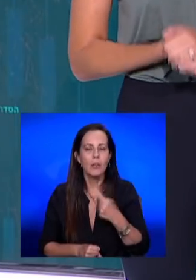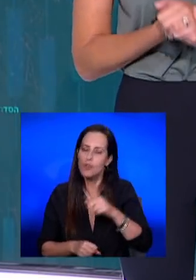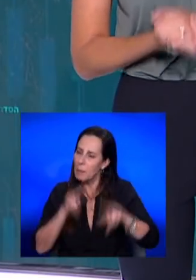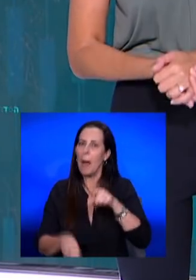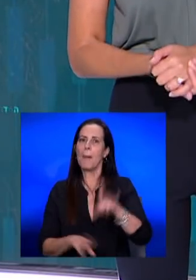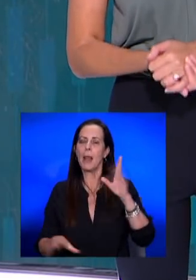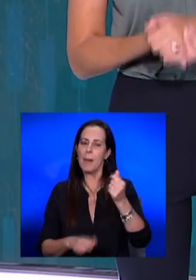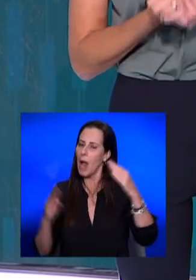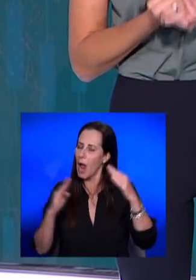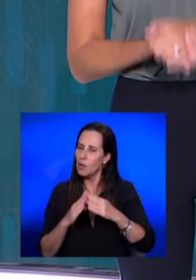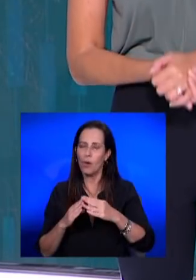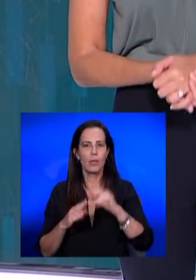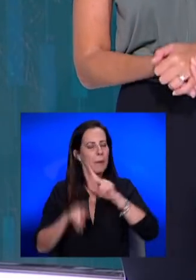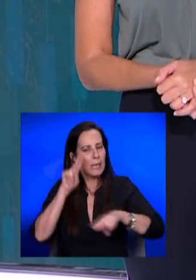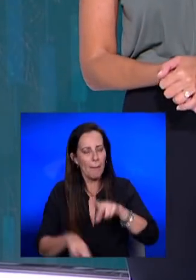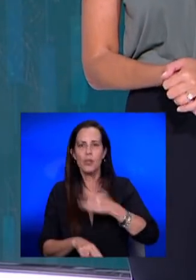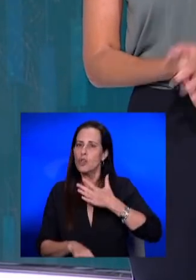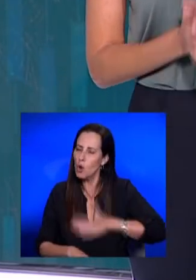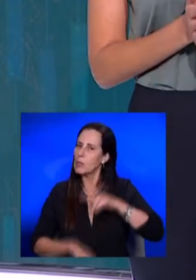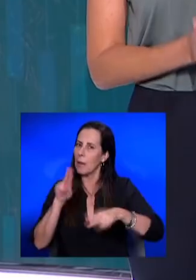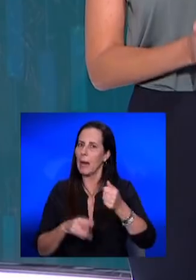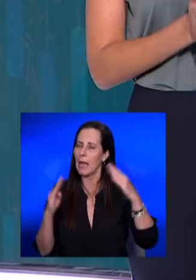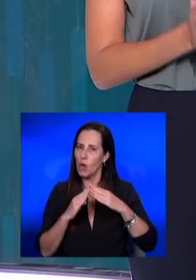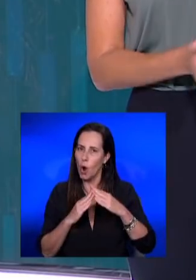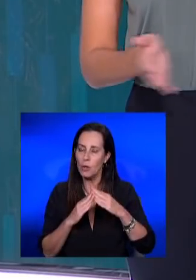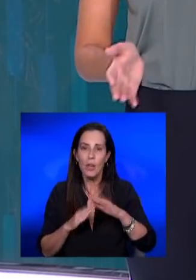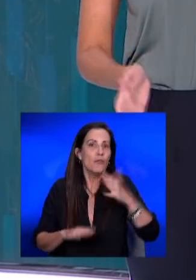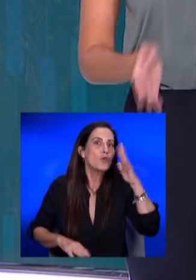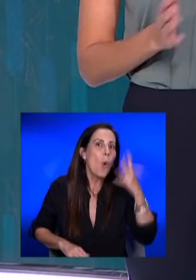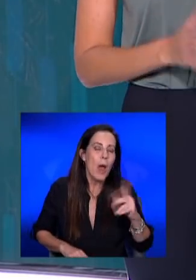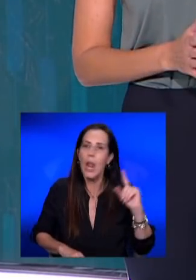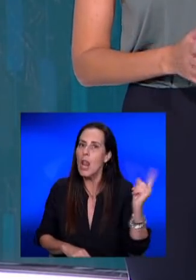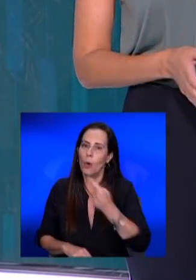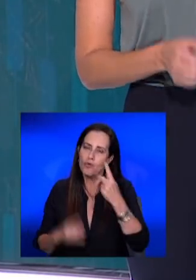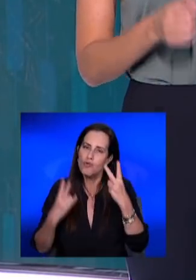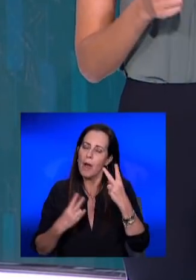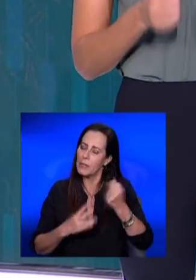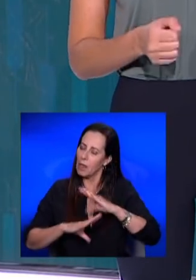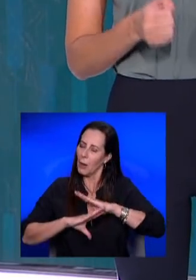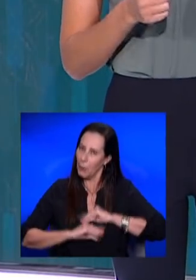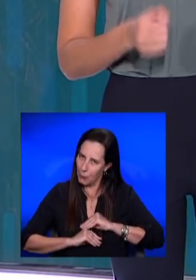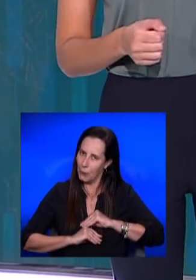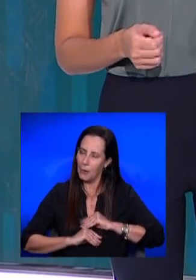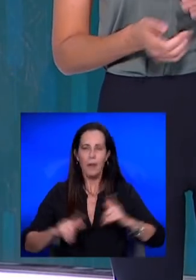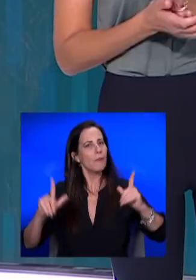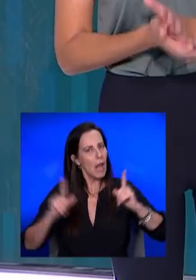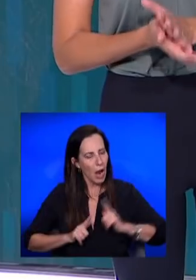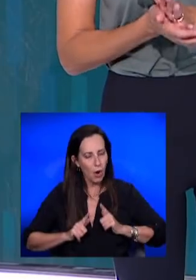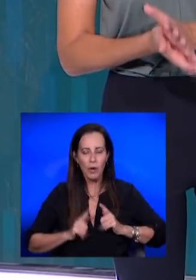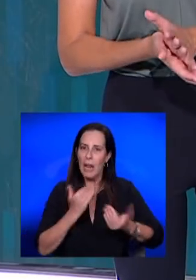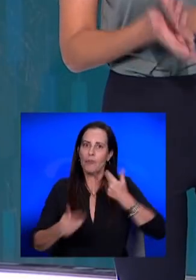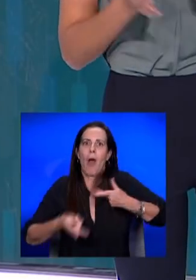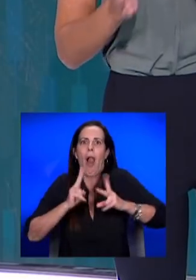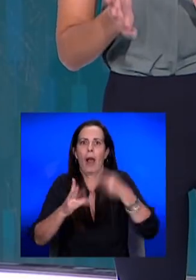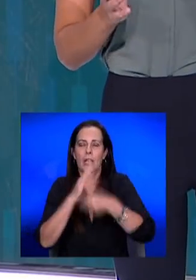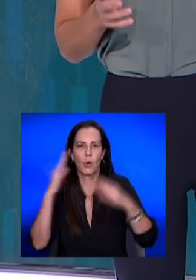שמחירי הדירות מעסיקים אותה, שהיא מתכוונת לטפל בהם, ושאולי לכולנו כדאי לנשום רגע עמוק ולחכות לפני שאנחנו רוצים לקנות